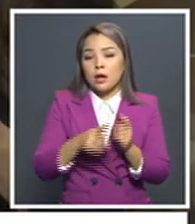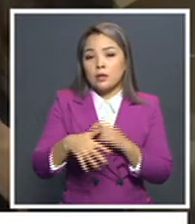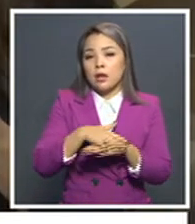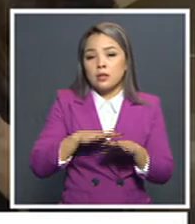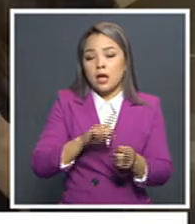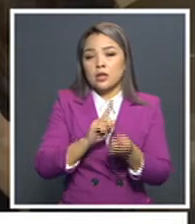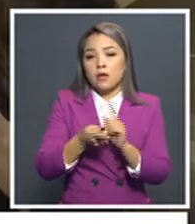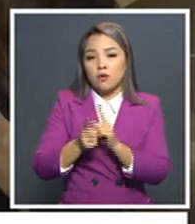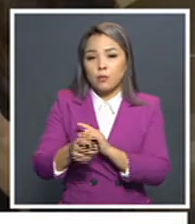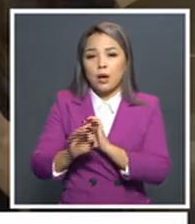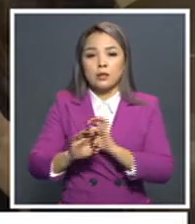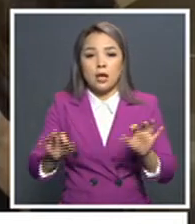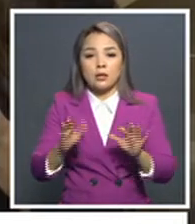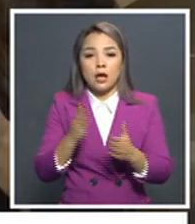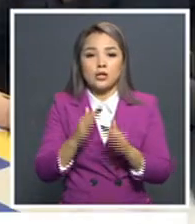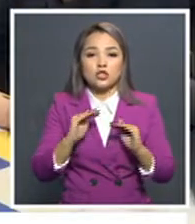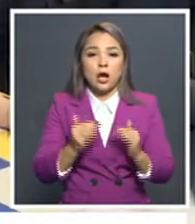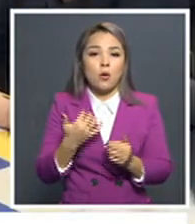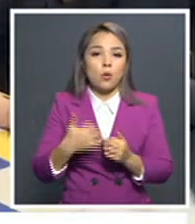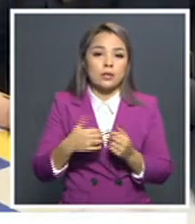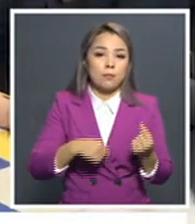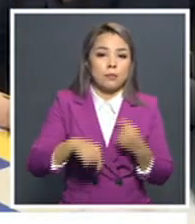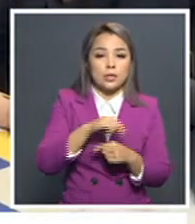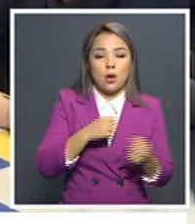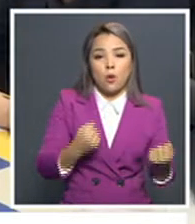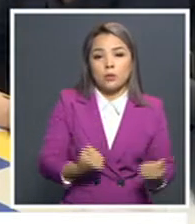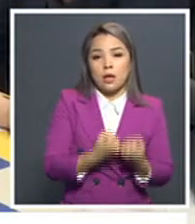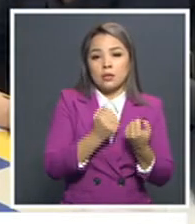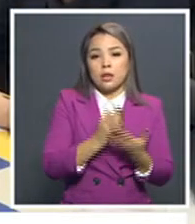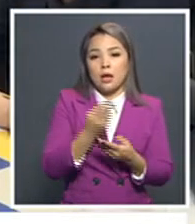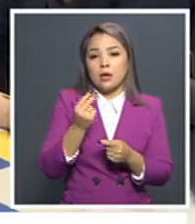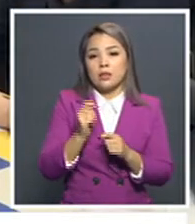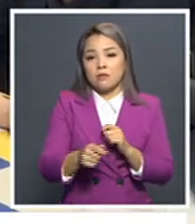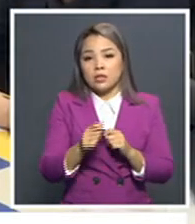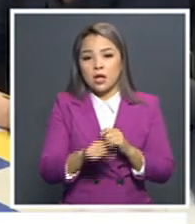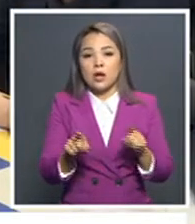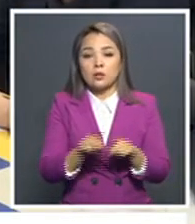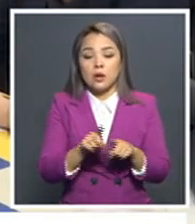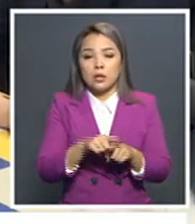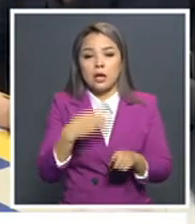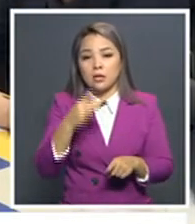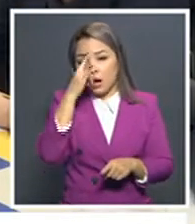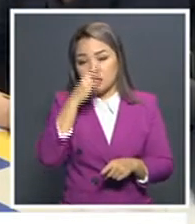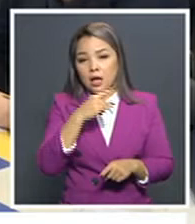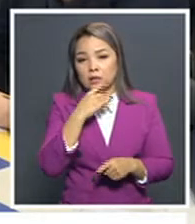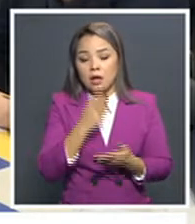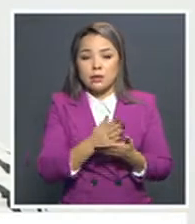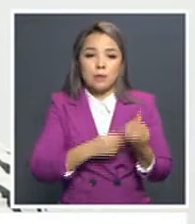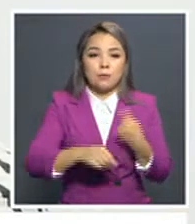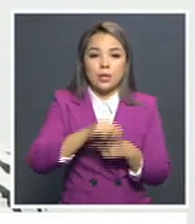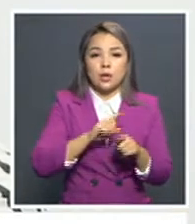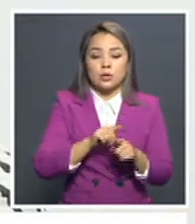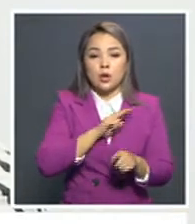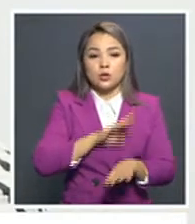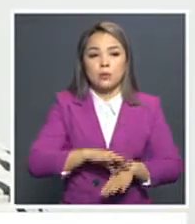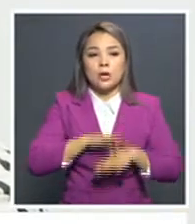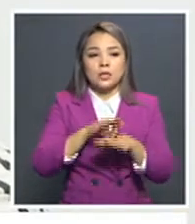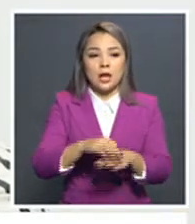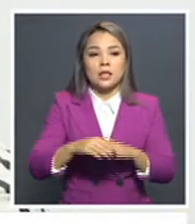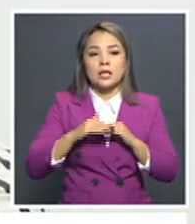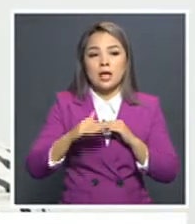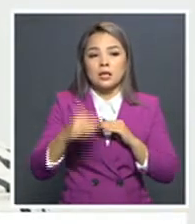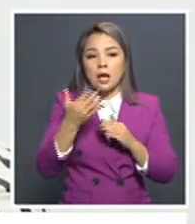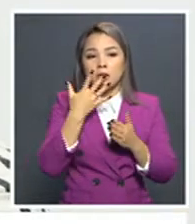баяндады. Шағын және орта бизнесті қолдау, инвестициялық ахуалды жақсартудың нәтижесінде Қазақстан биыл бизнесті жүргізу жеңілдігі рейтингі